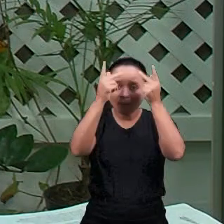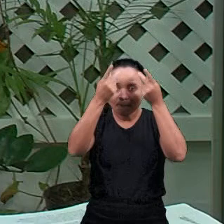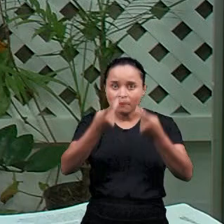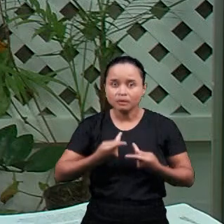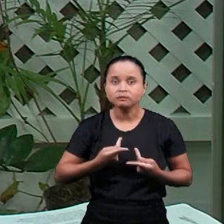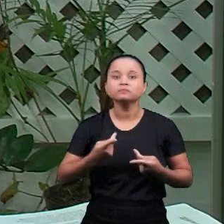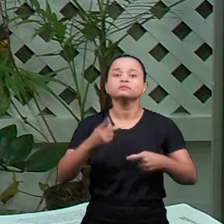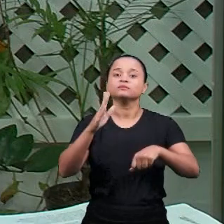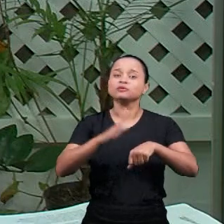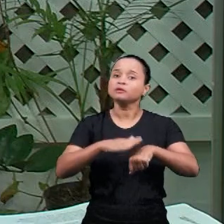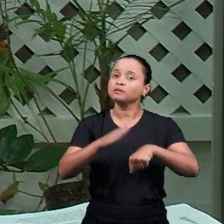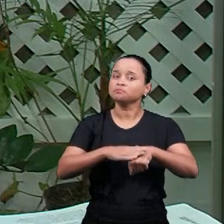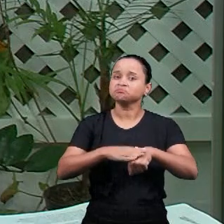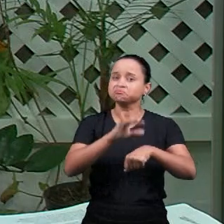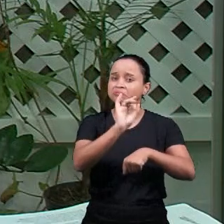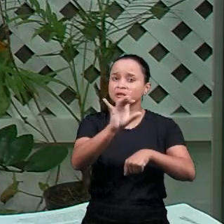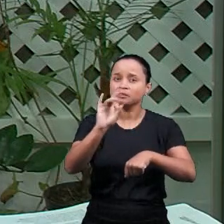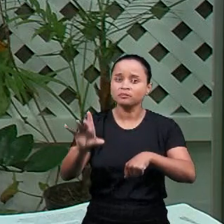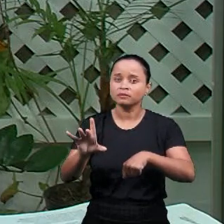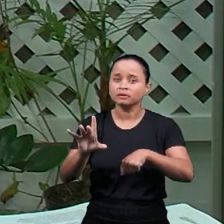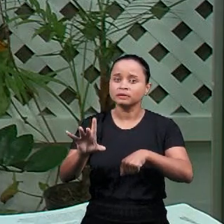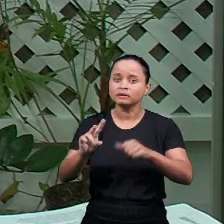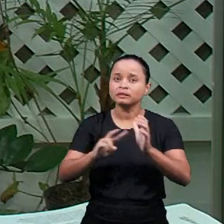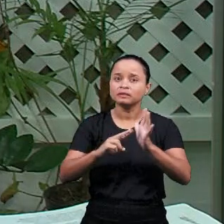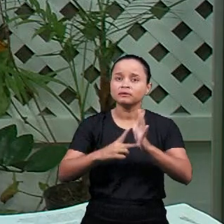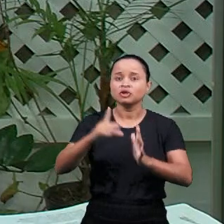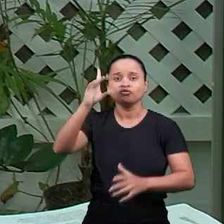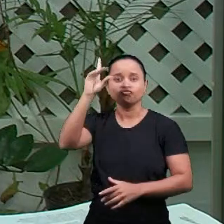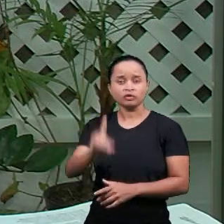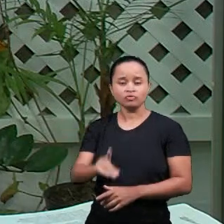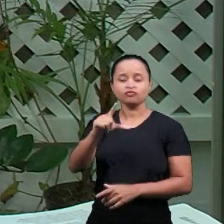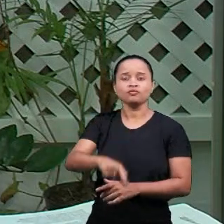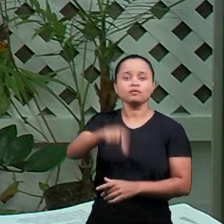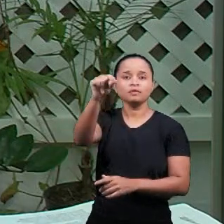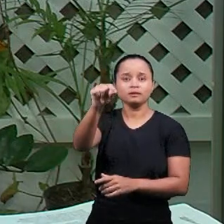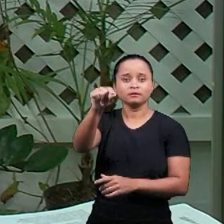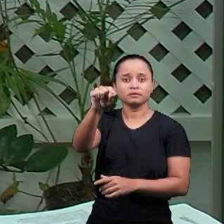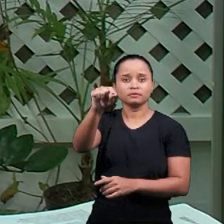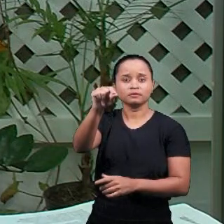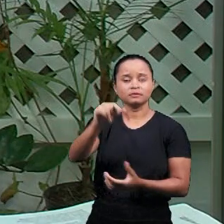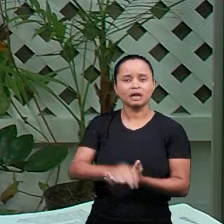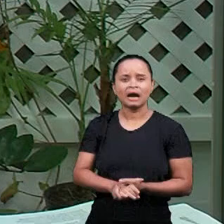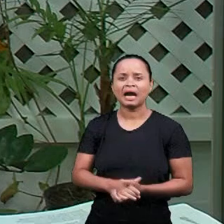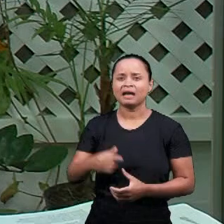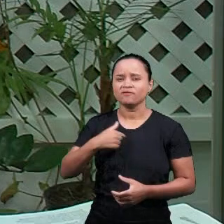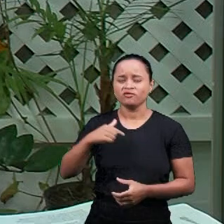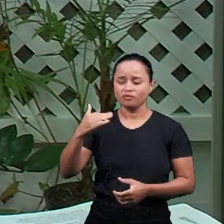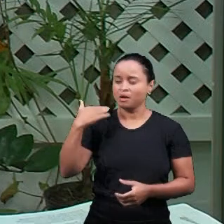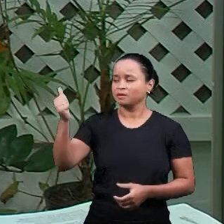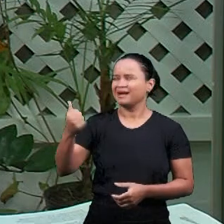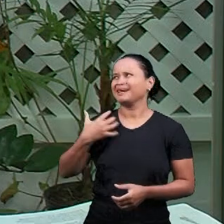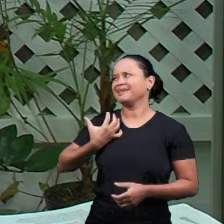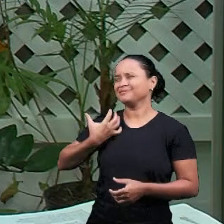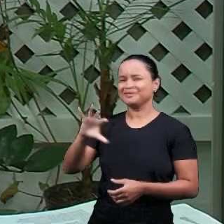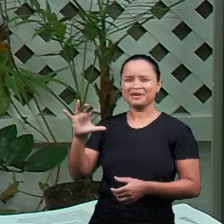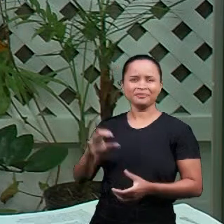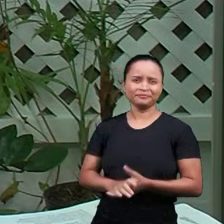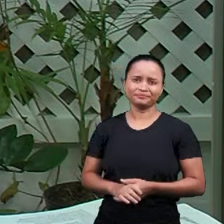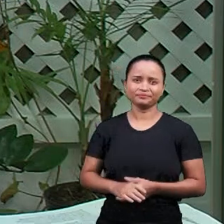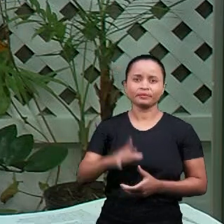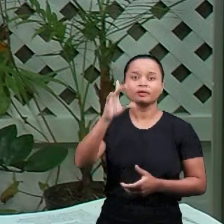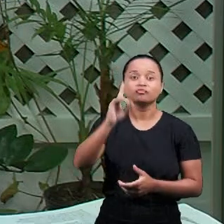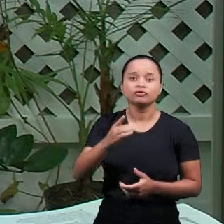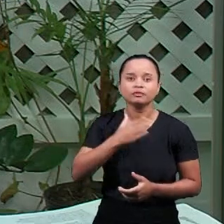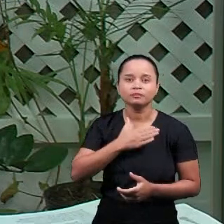Ça s'appelle le libre arbitre. J'étais appelé pour faire une tâche. Je ne veux pas faire cette tâche-là,